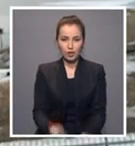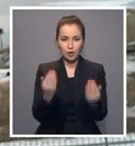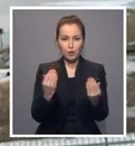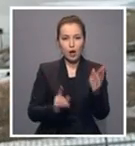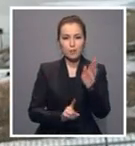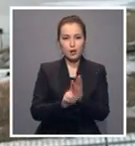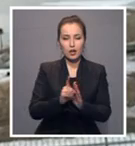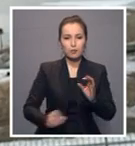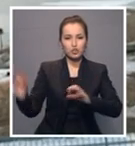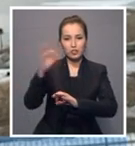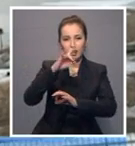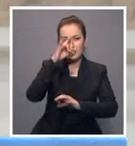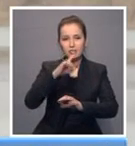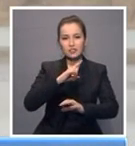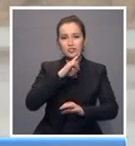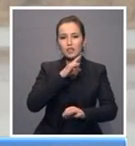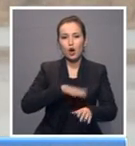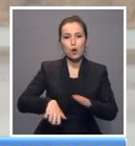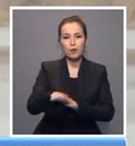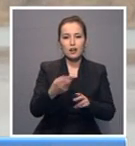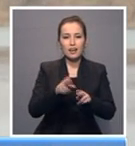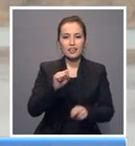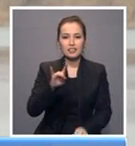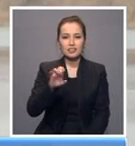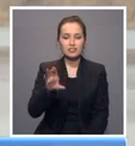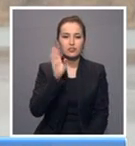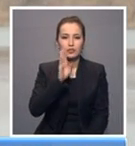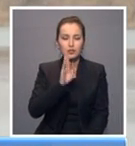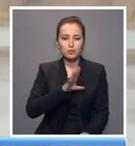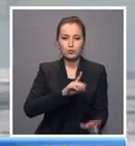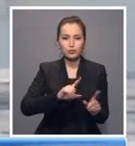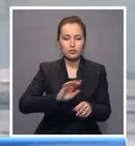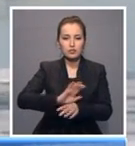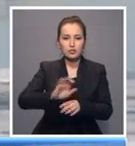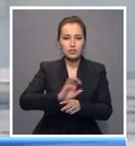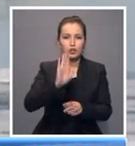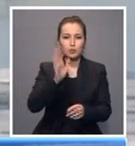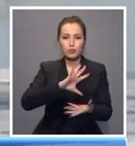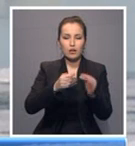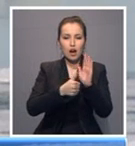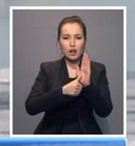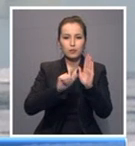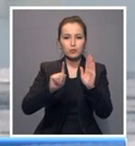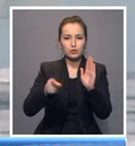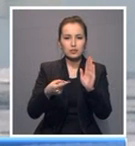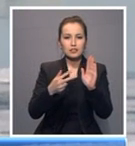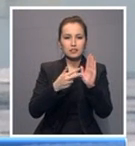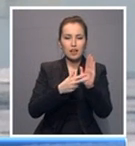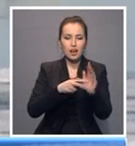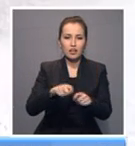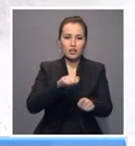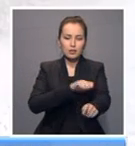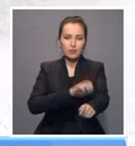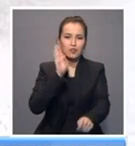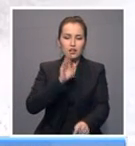Бүгіннен бастап Шығыс Қазақстан аумағындағы су қоймалары Ертіс өзеніне су жібере бастайды. Босатылатын су көлемі 6,180 текше шақырым